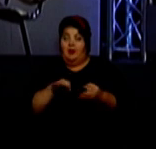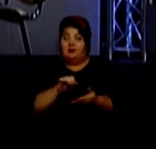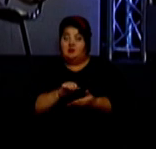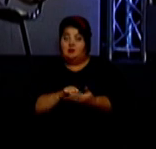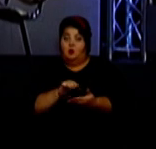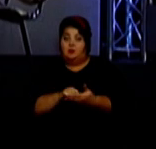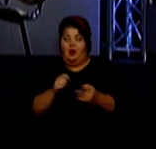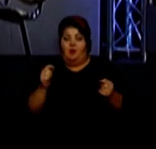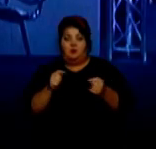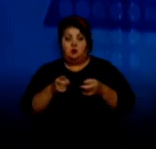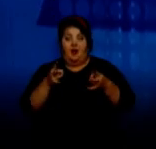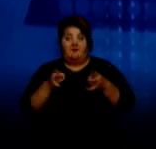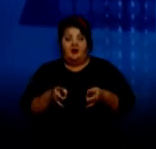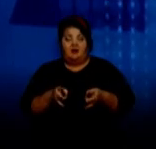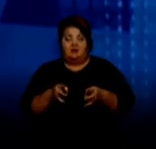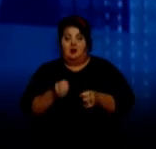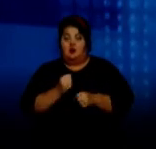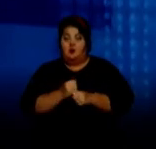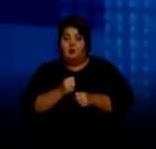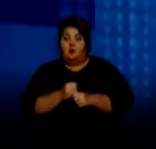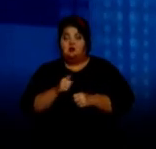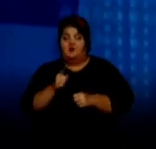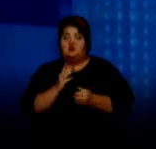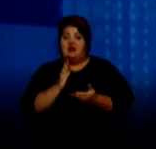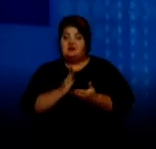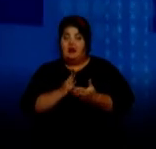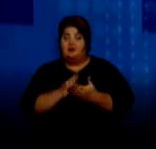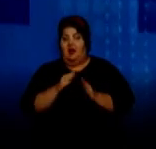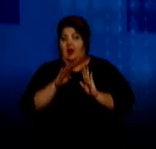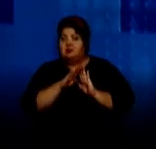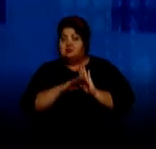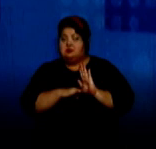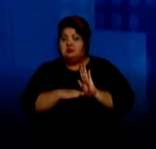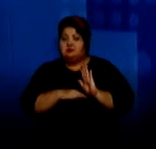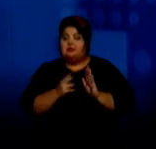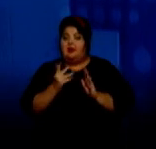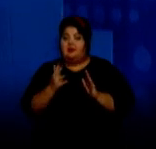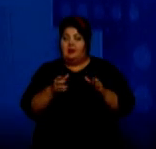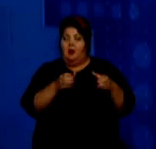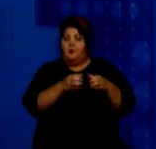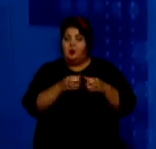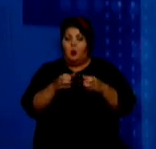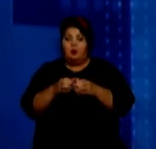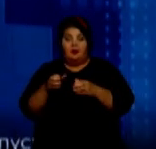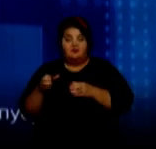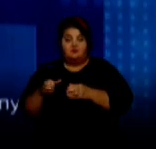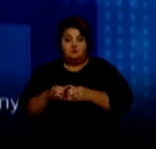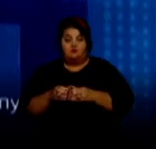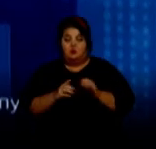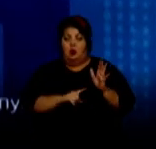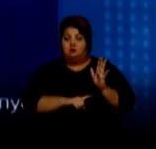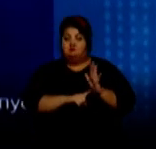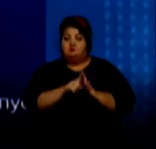на протиаварійні роботи, вона складається з декількох блоків. І ми її